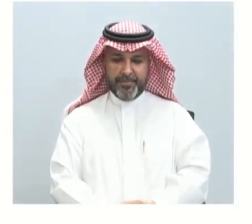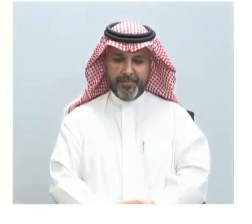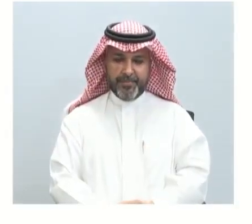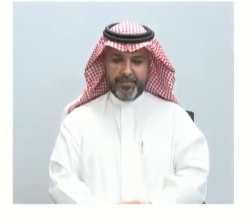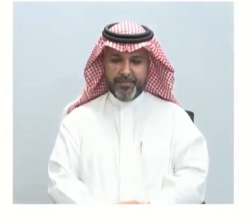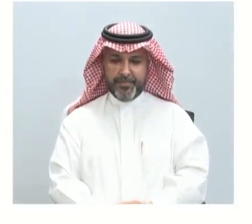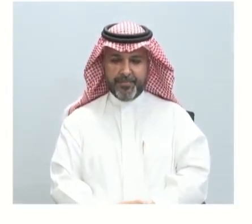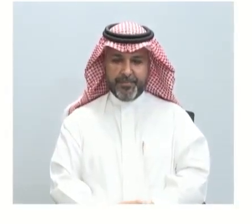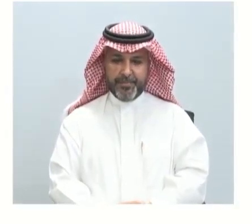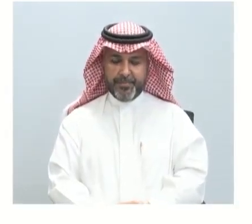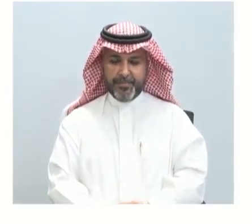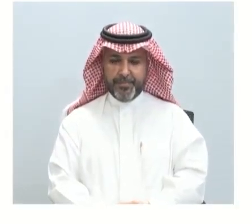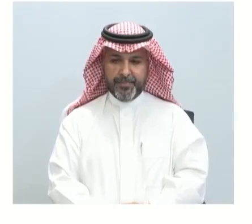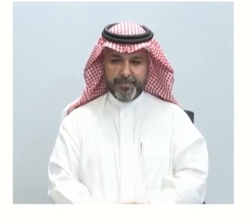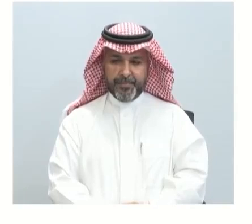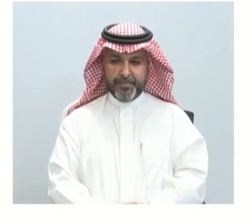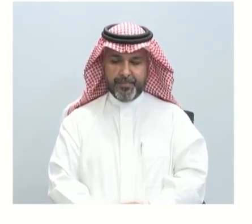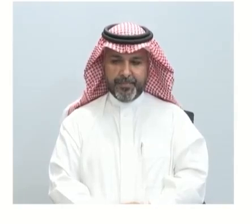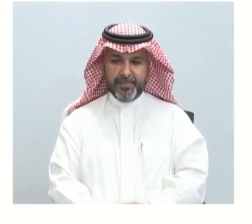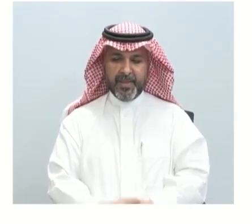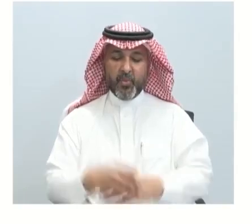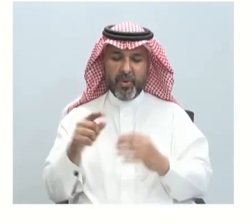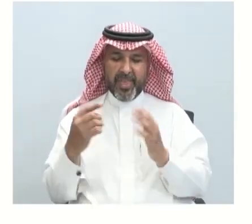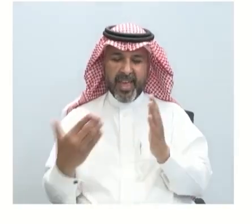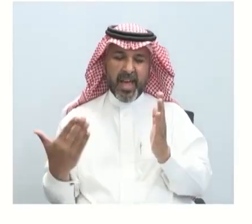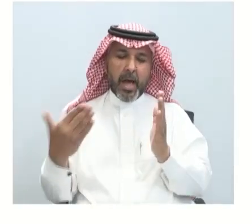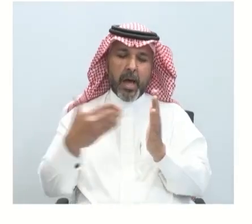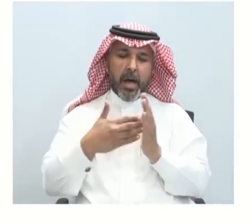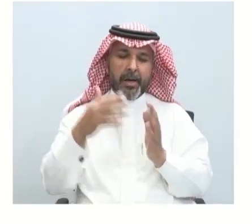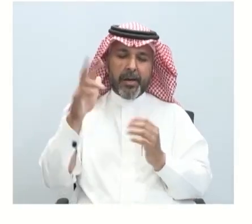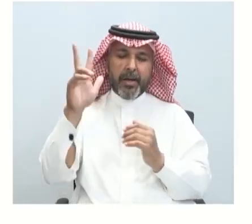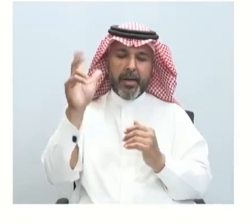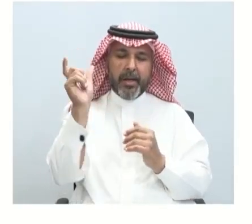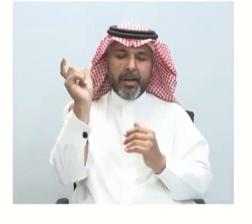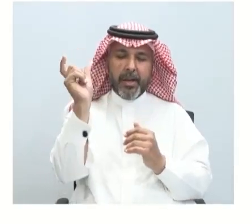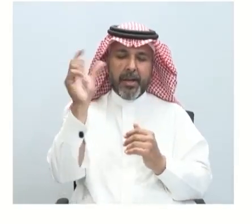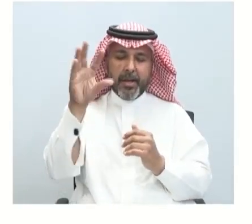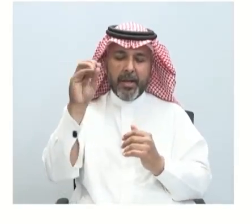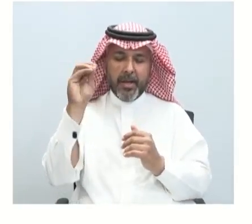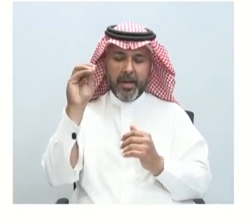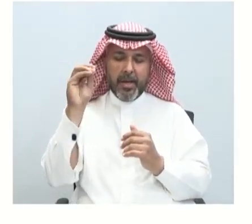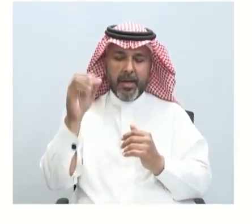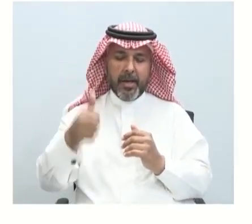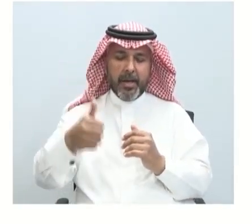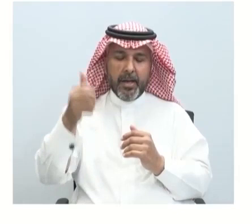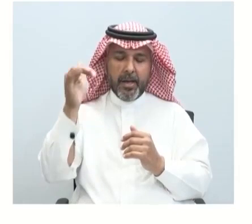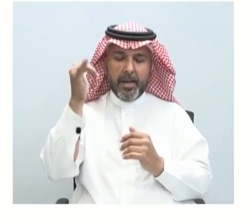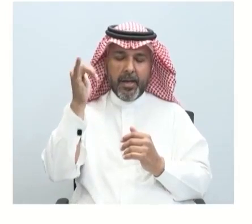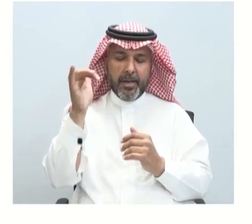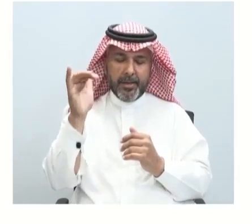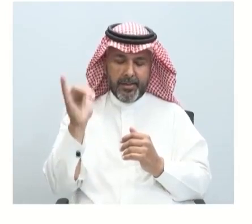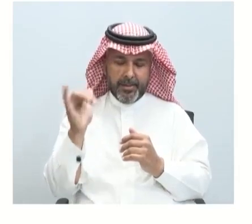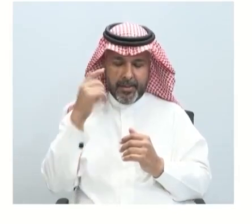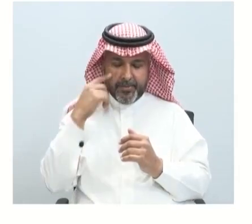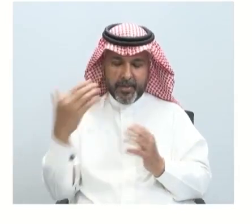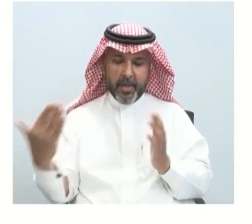متضاعفه في الطور النهائي الاول تصل الكروموسومات المتماثله الى اقطاب الخليه اذا مثل ما ذكرنا الذي وصل